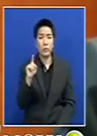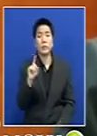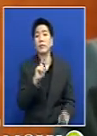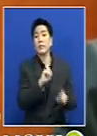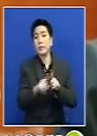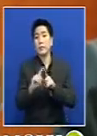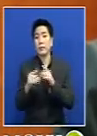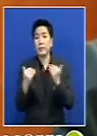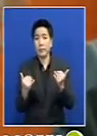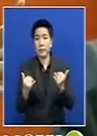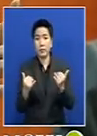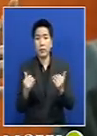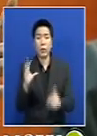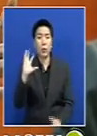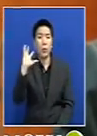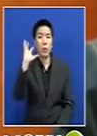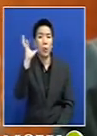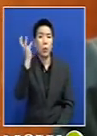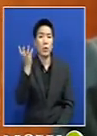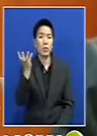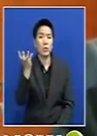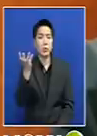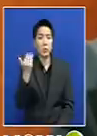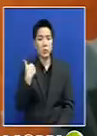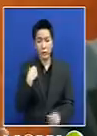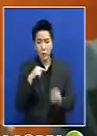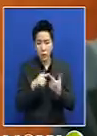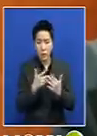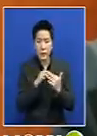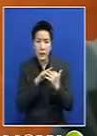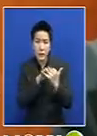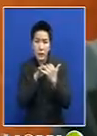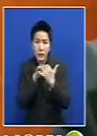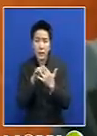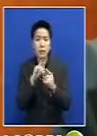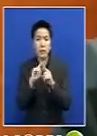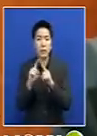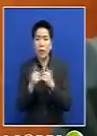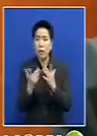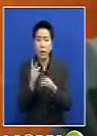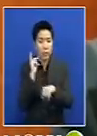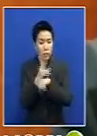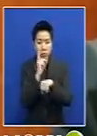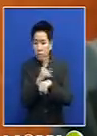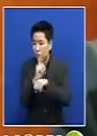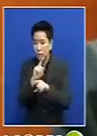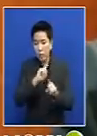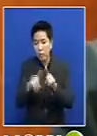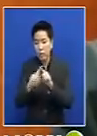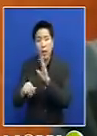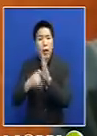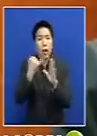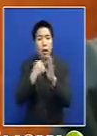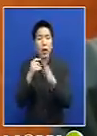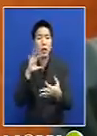ายโลกที่มีเงื่อนไขของระบบการสื่อสารเป็นอิเล็กทรอนิกส์เนี่ยวันนี้อินเทอร์เน็ตใหญ่มากในมิติด้